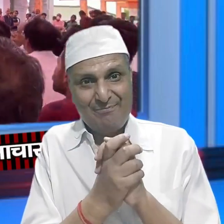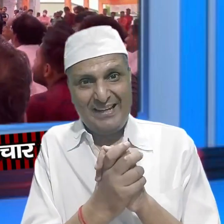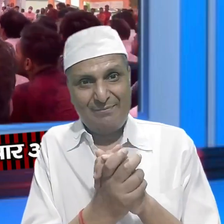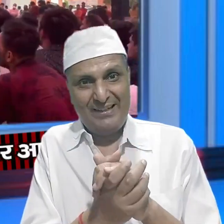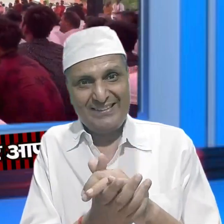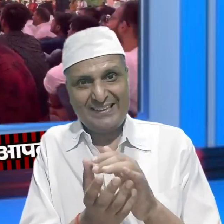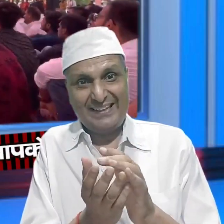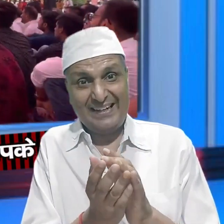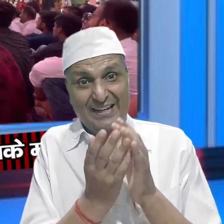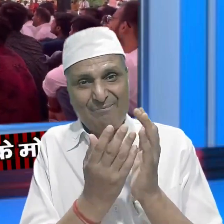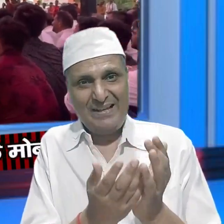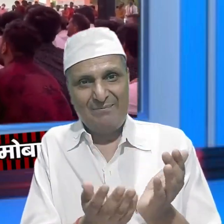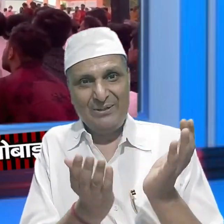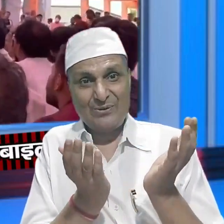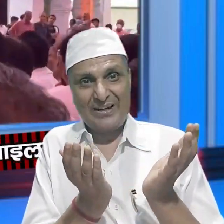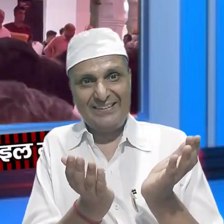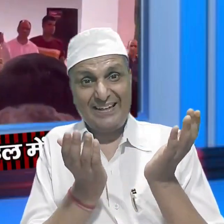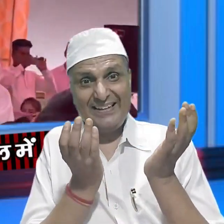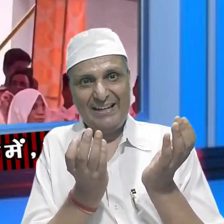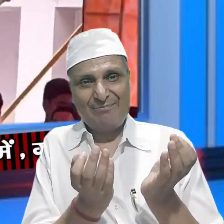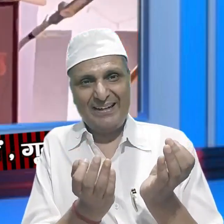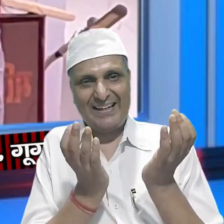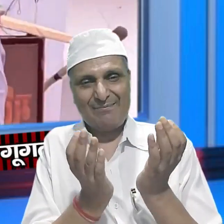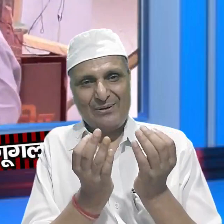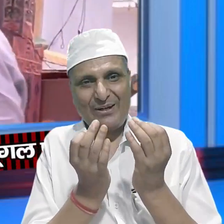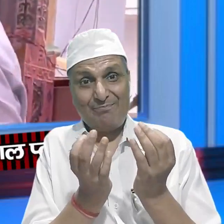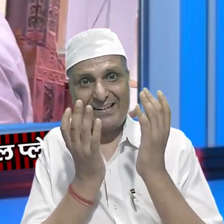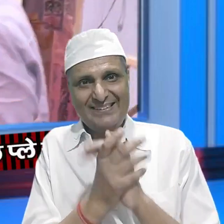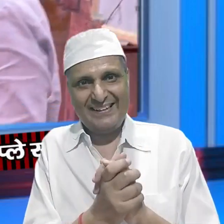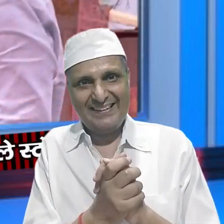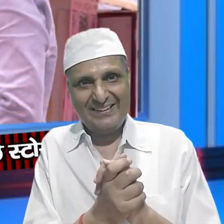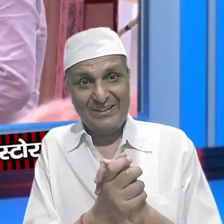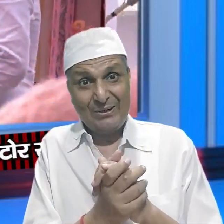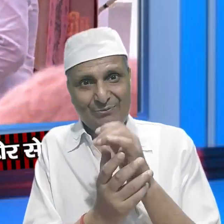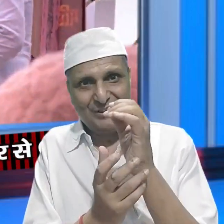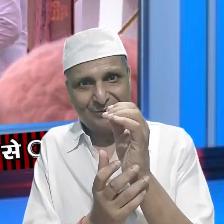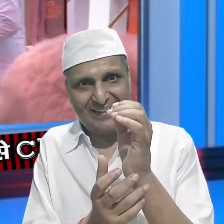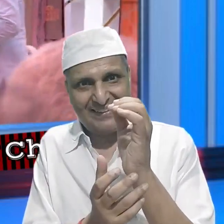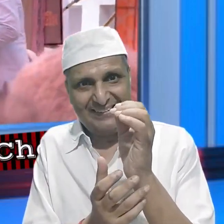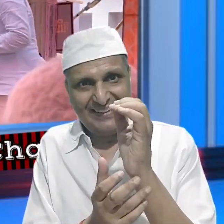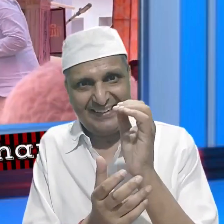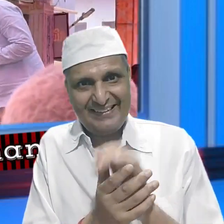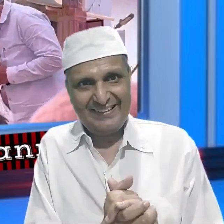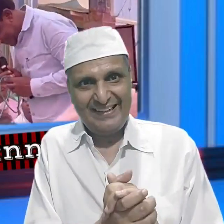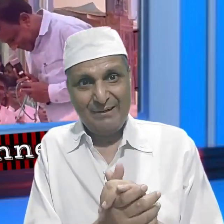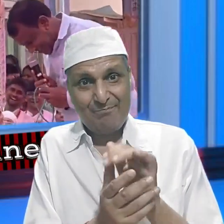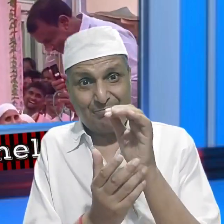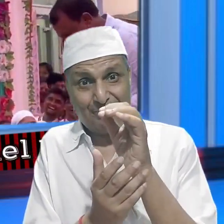कि मेरे भी इस क्षेत्र के अंदर, मेरे भी लोगों के अंदर यह मंगल कामना होकर बरस जाए। और विश्वास